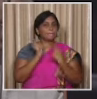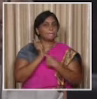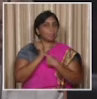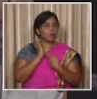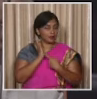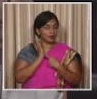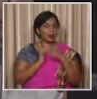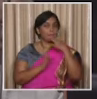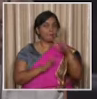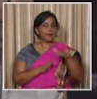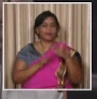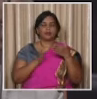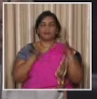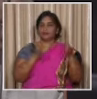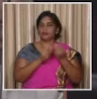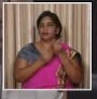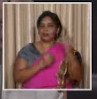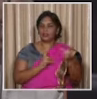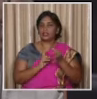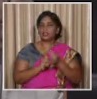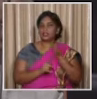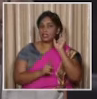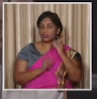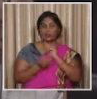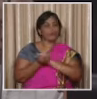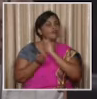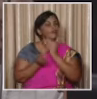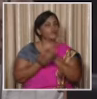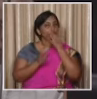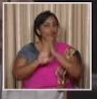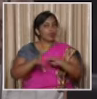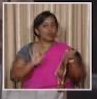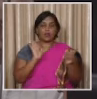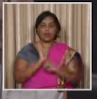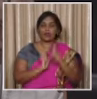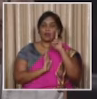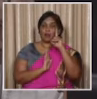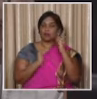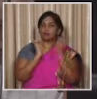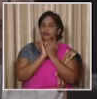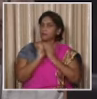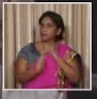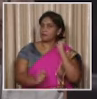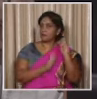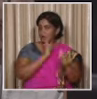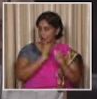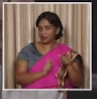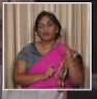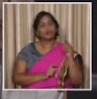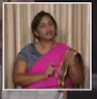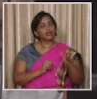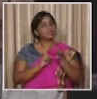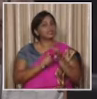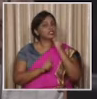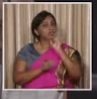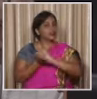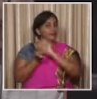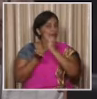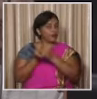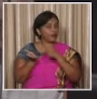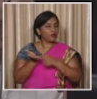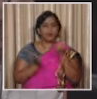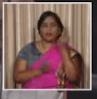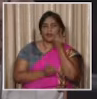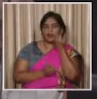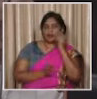දෙනවා. ජනාධිපති අරමුදල යටතේ පාසල් දරුවන් ලක්ෂයකට ශිෂ්‍යත්වය ලබා දෙනවා. ජනාධිපති අරමුදලෙන්